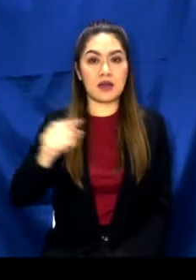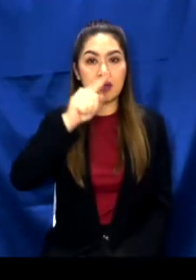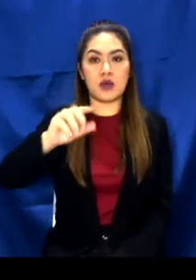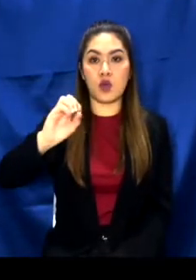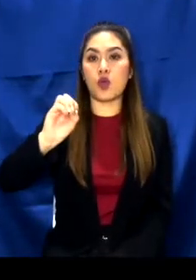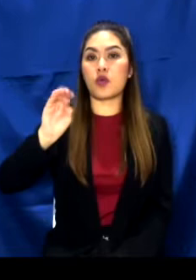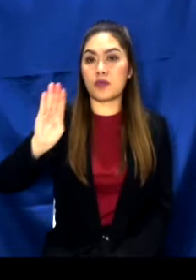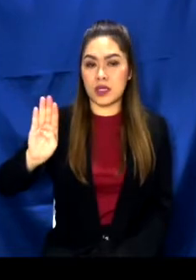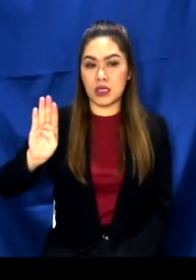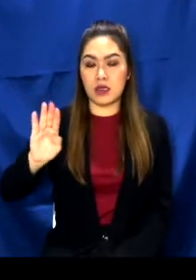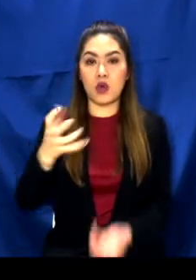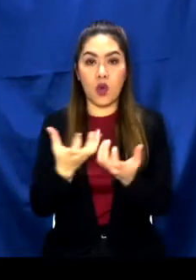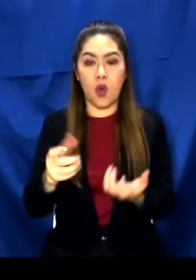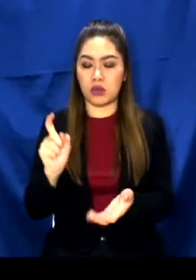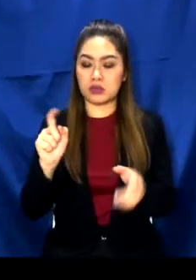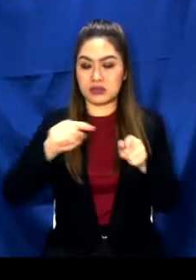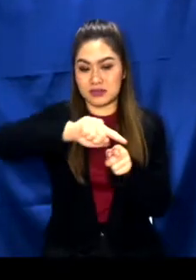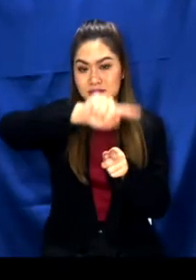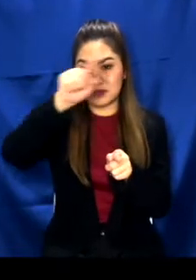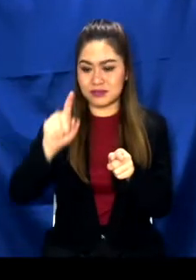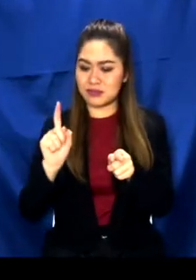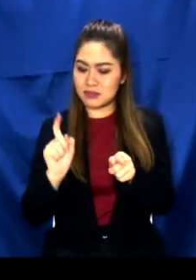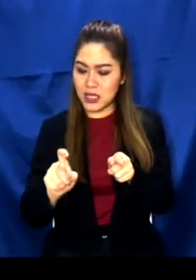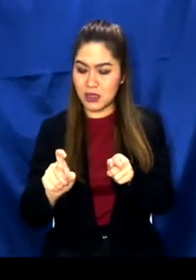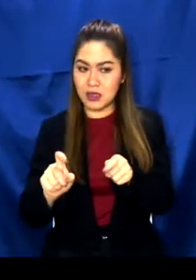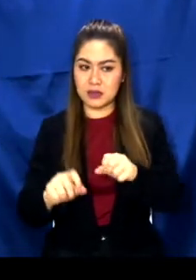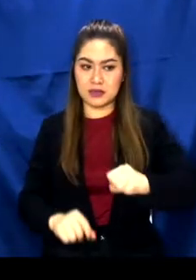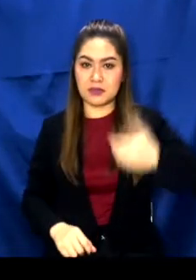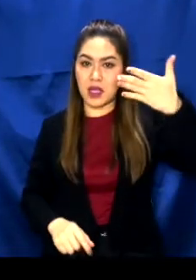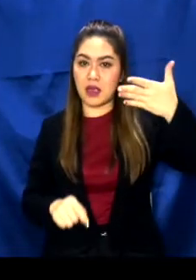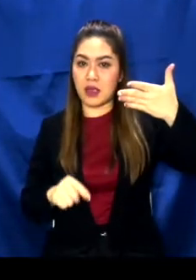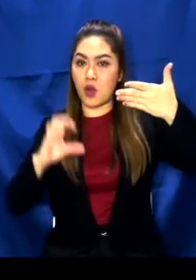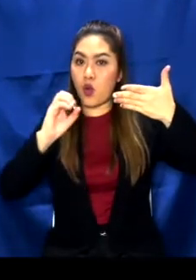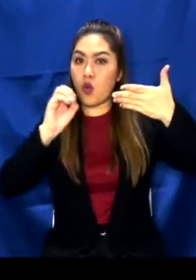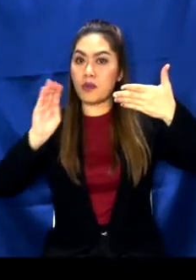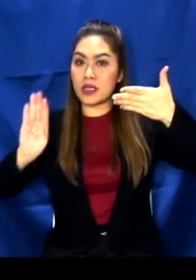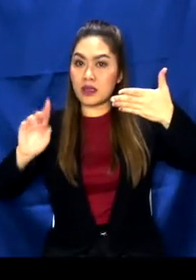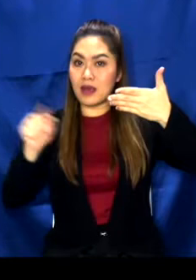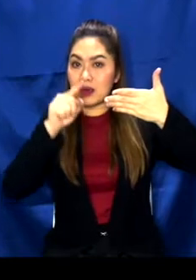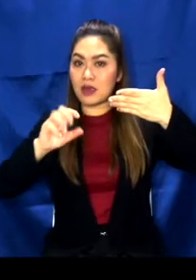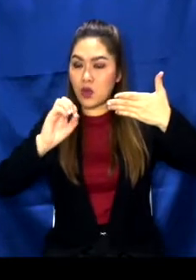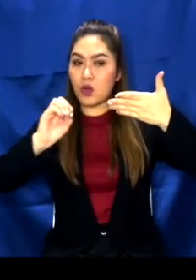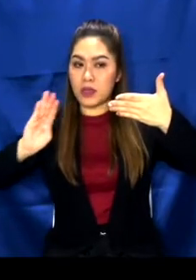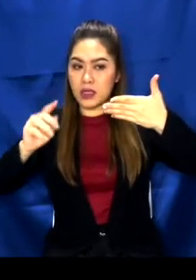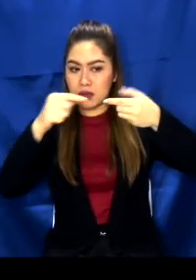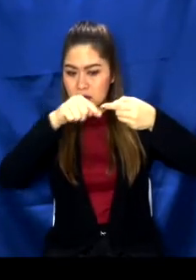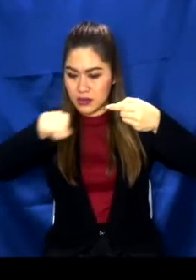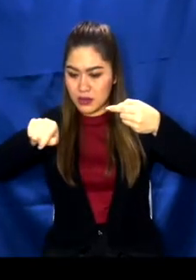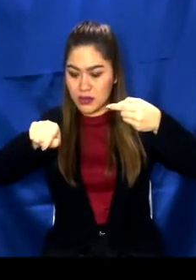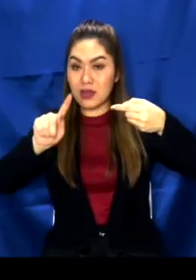คลิกที่วัตถุของเราหนึ่งทีแล้วก็ไปที่ออบเจกต์ตรงนี้นะคะจากนั้นไปที่พาตรงนี้ค่ะ